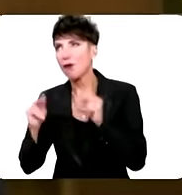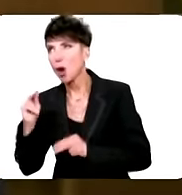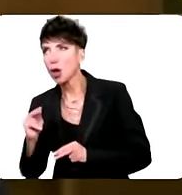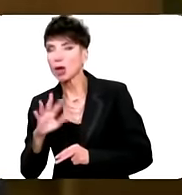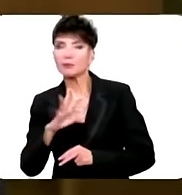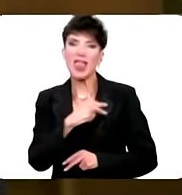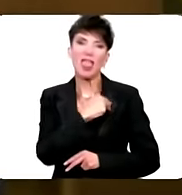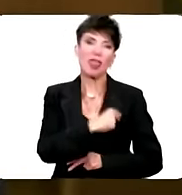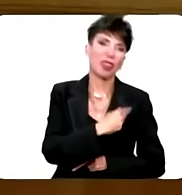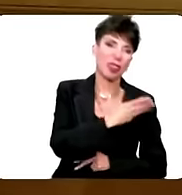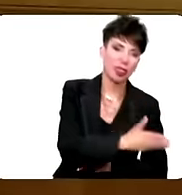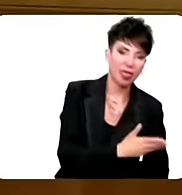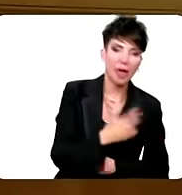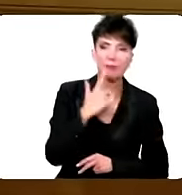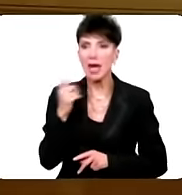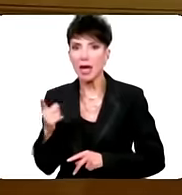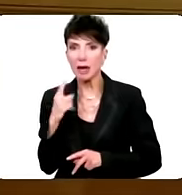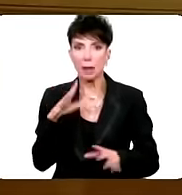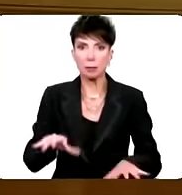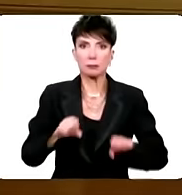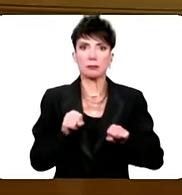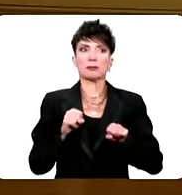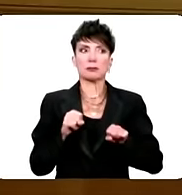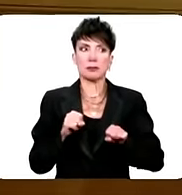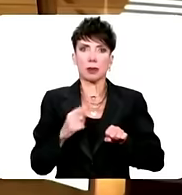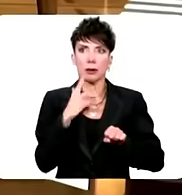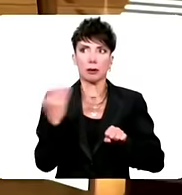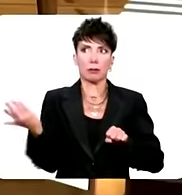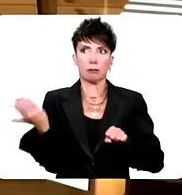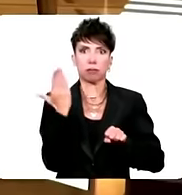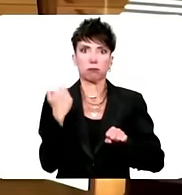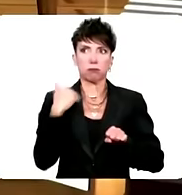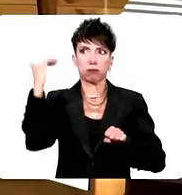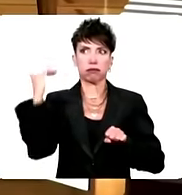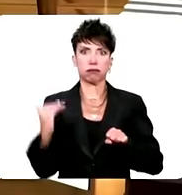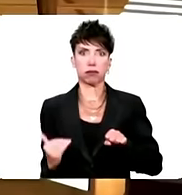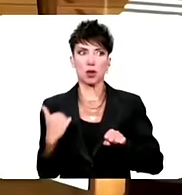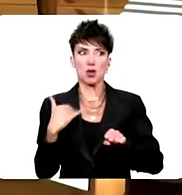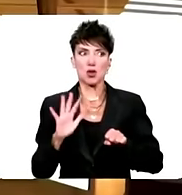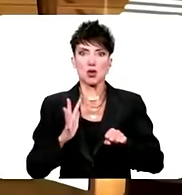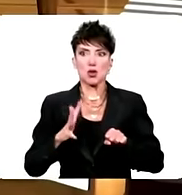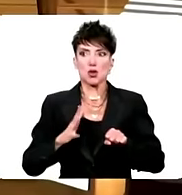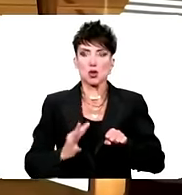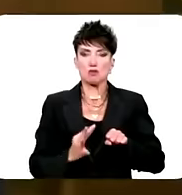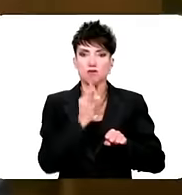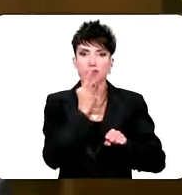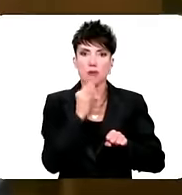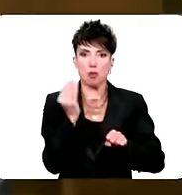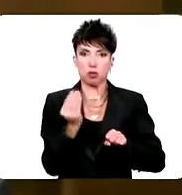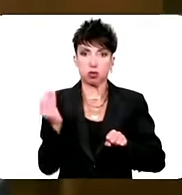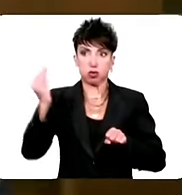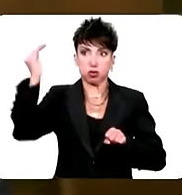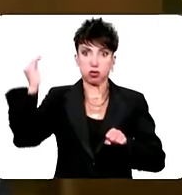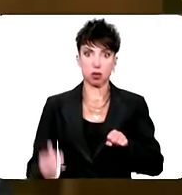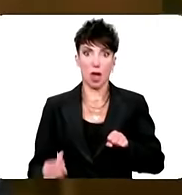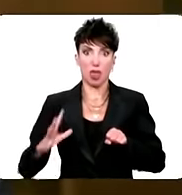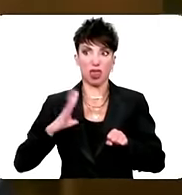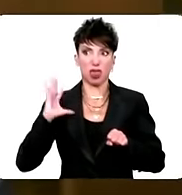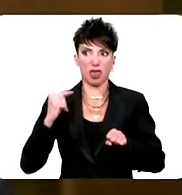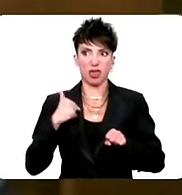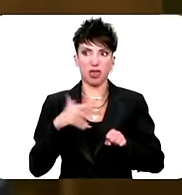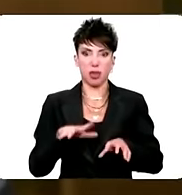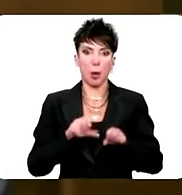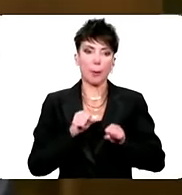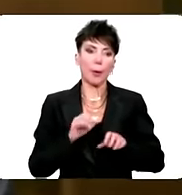να σταματήσουν τις μεταρρυθμίσεις, να τραβήξουν χειρόφρενο, ειδικά σε όποιες εκτιμούν ότι θα έχουν πολιτικό κόστος, και να πάμε σε μια